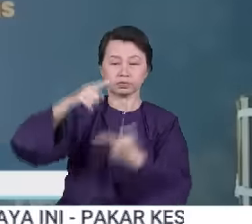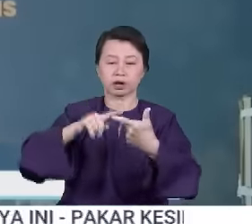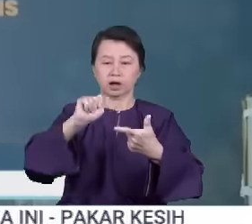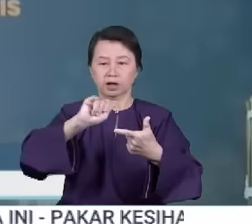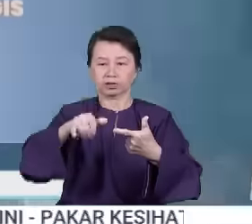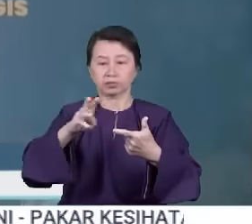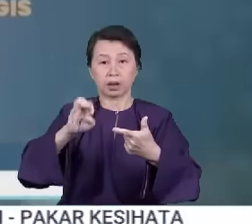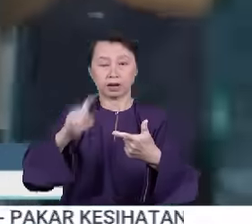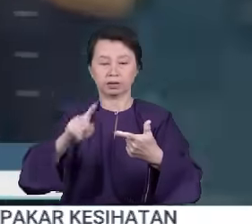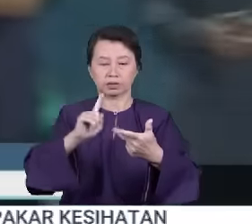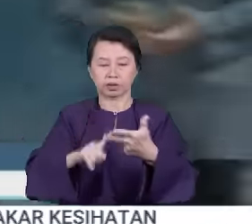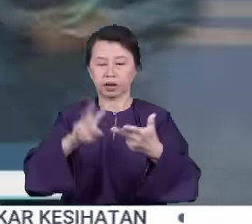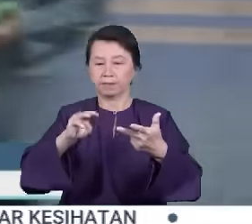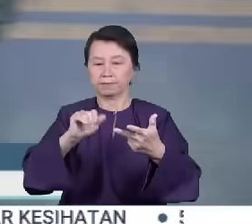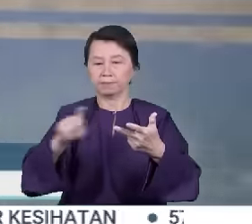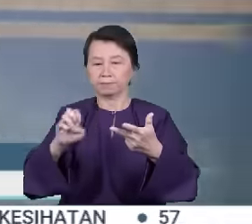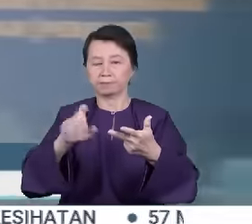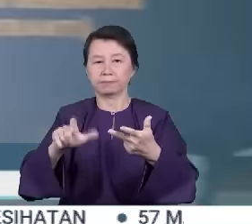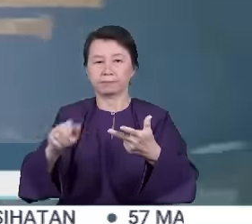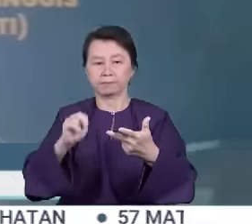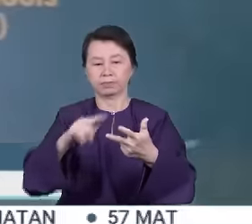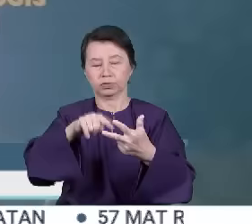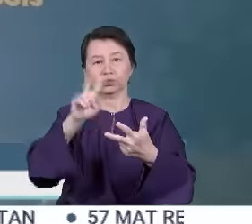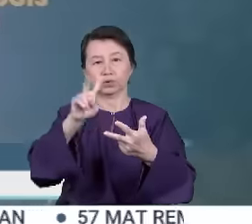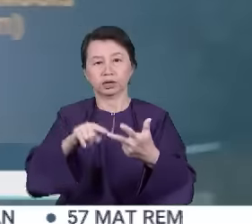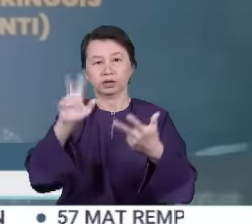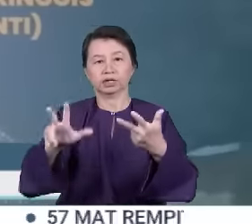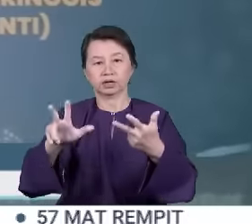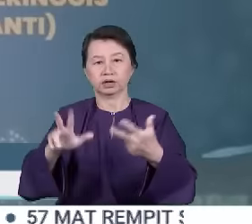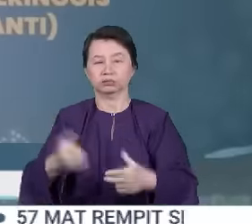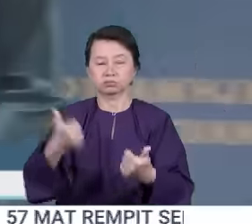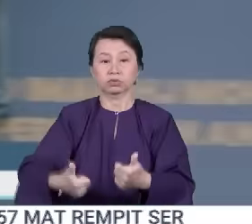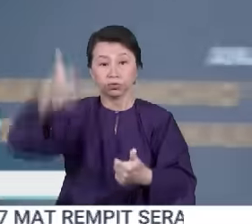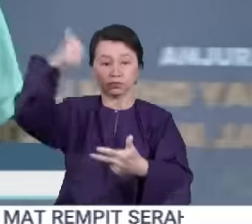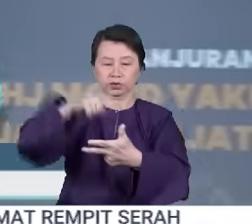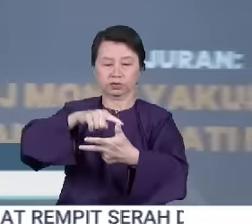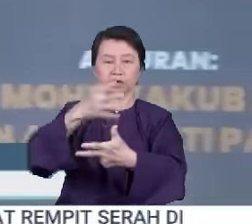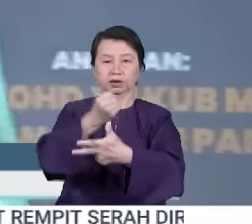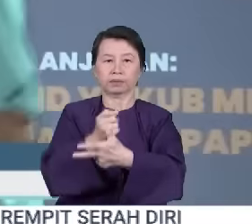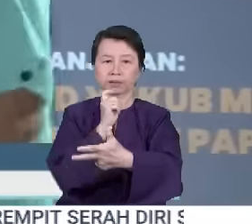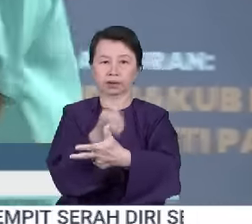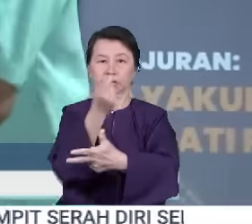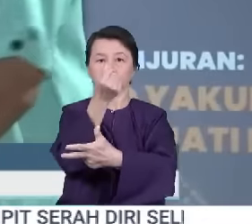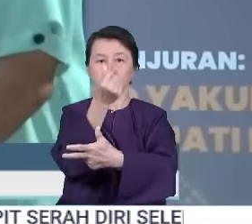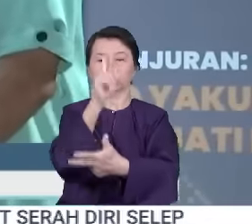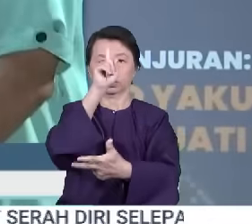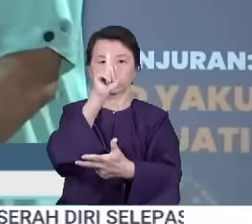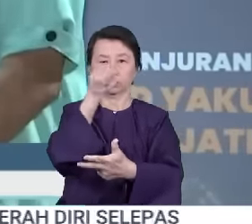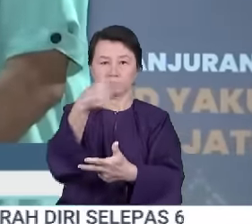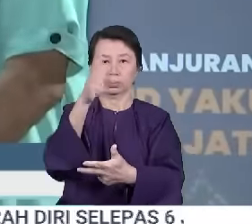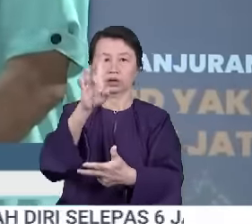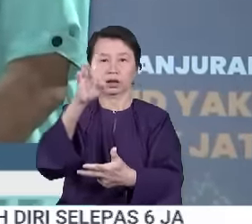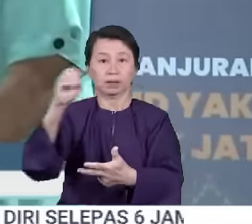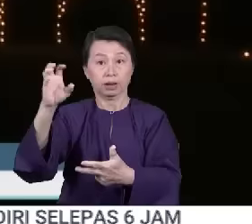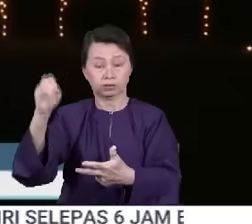Jeli dan Mazlan Nordin di tempat kedua dan ketiga. Johan menerima hadiah wang tunai